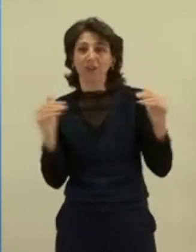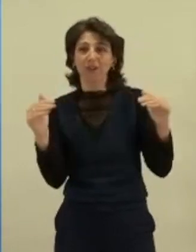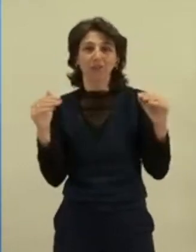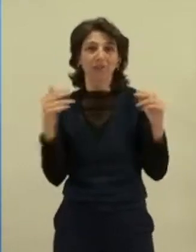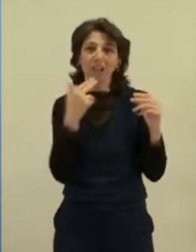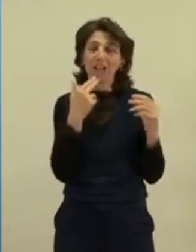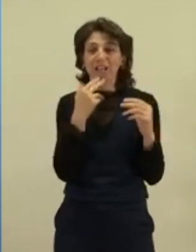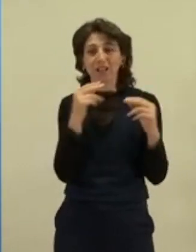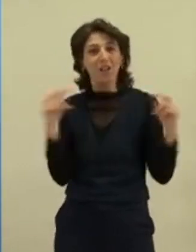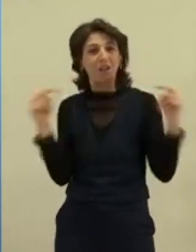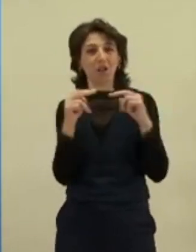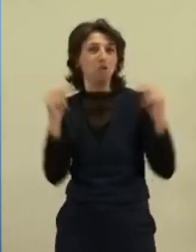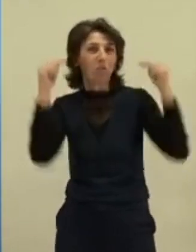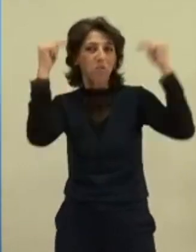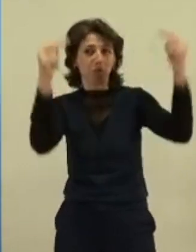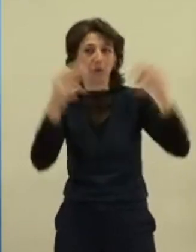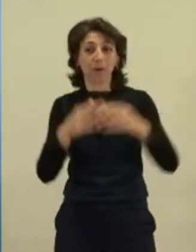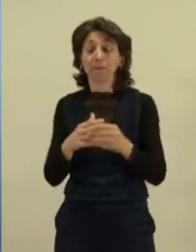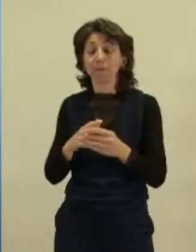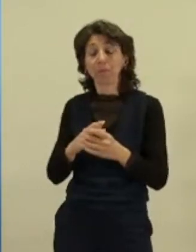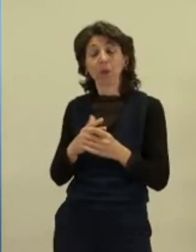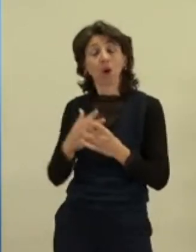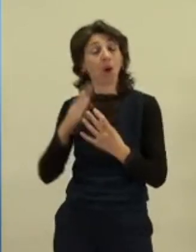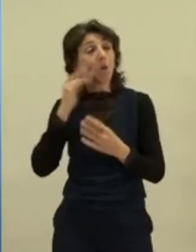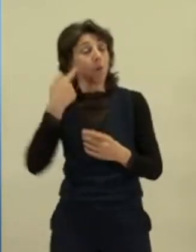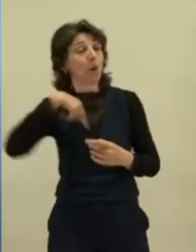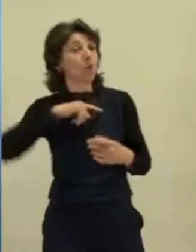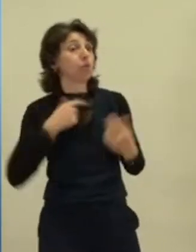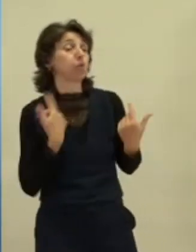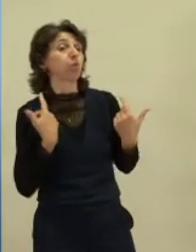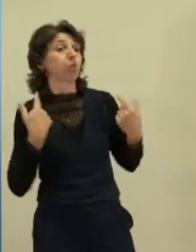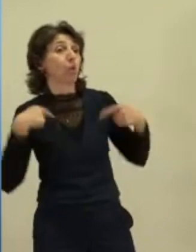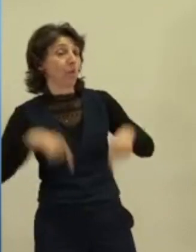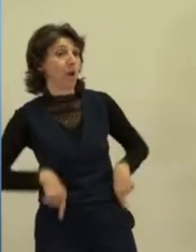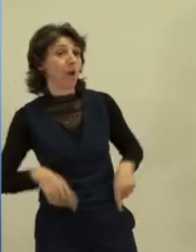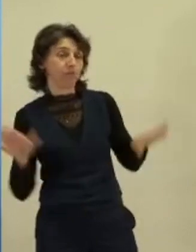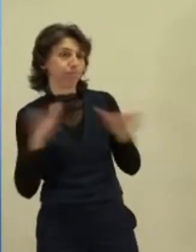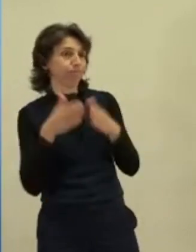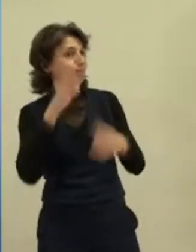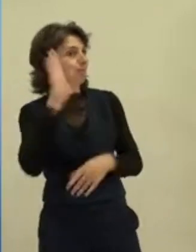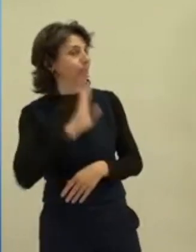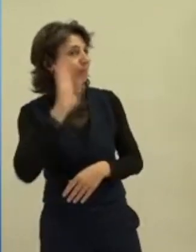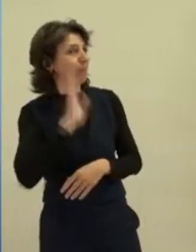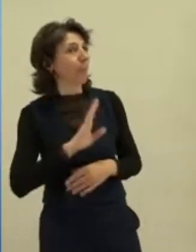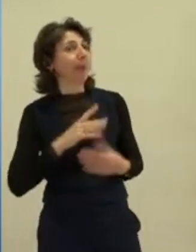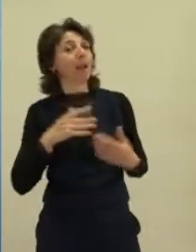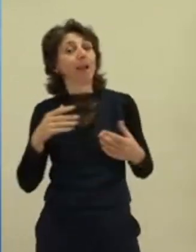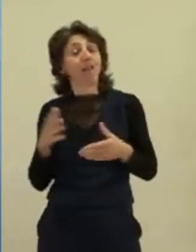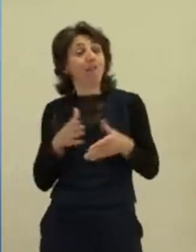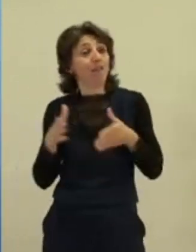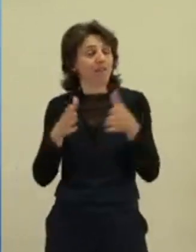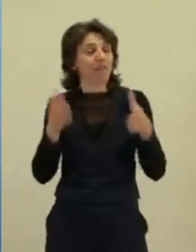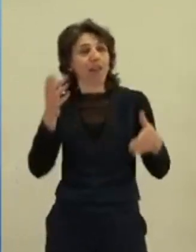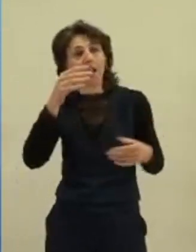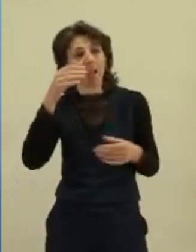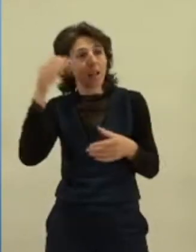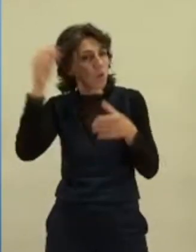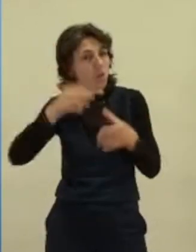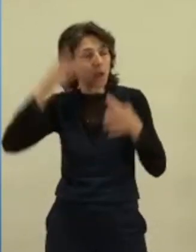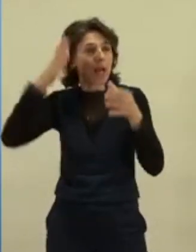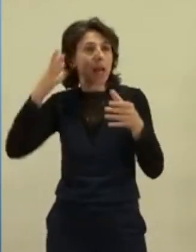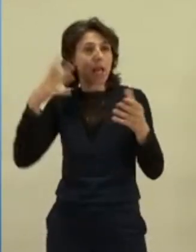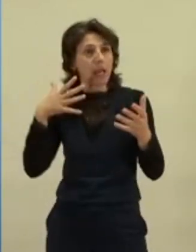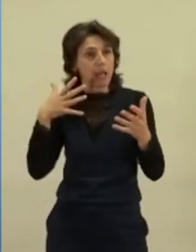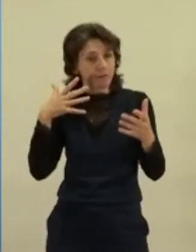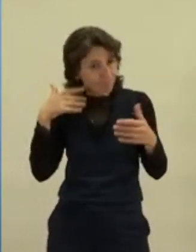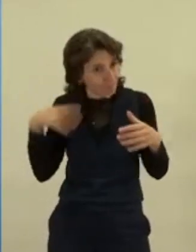de paradigme et à s'engager enfin pour le développement de la filière nucléaire, pour renouer avec la